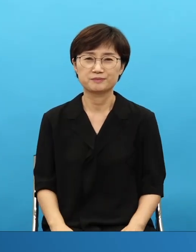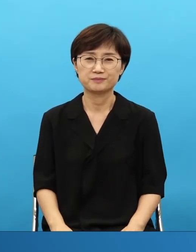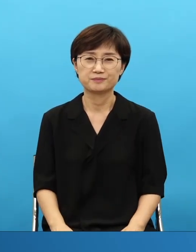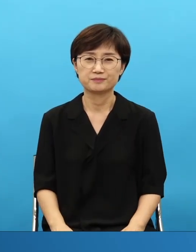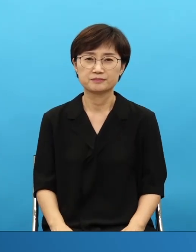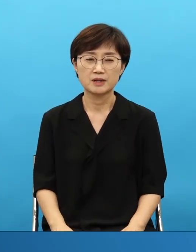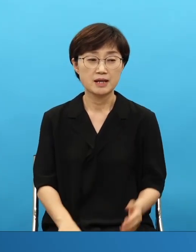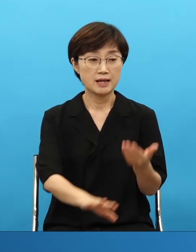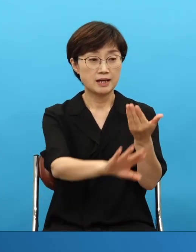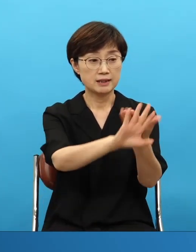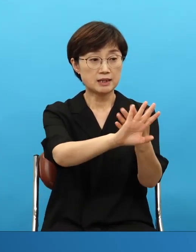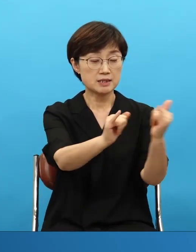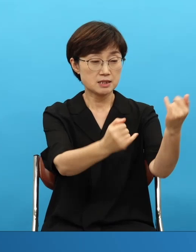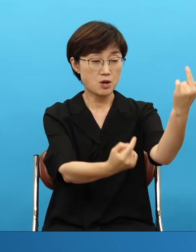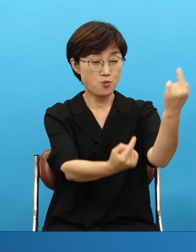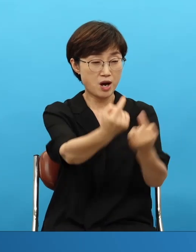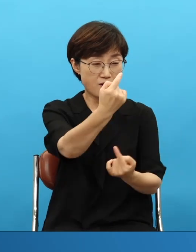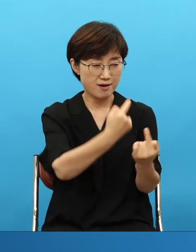다민족이 올 수밖에 없는